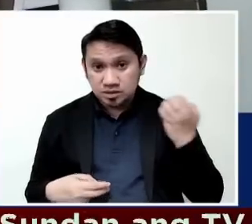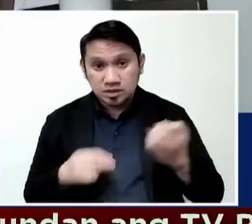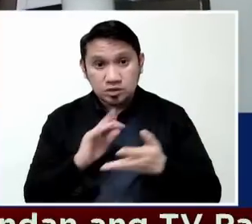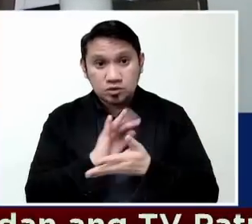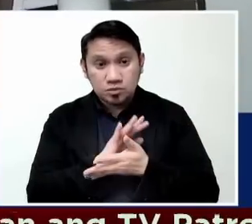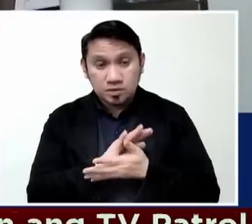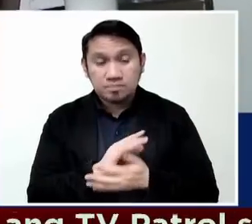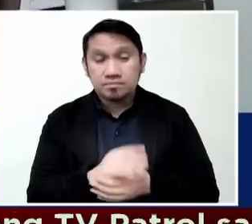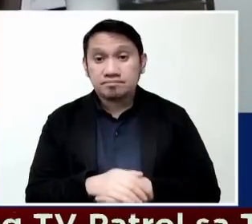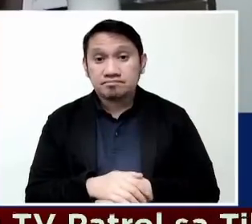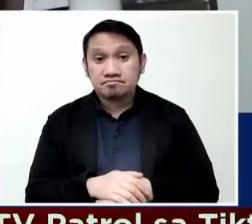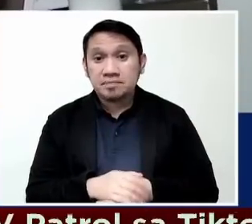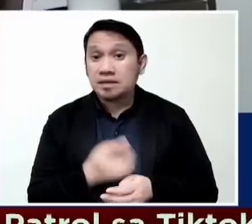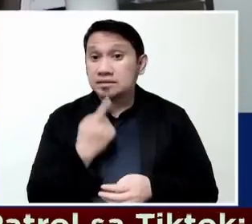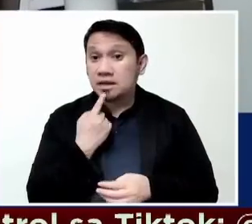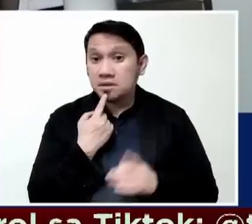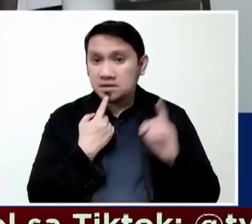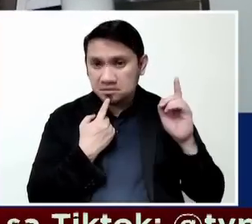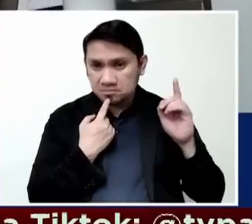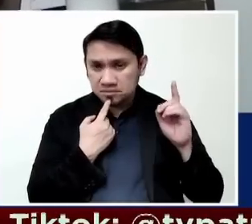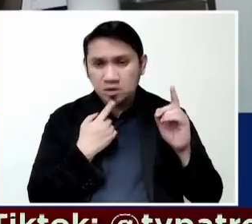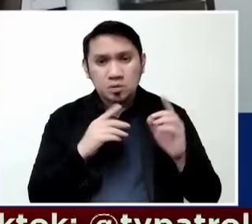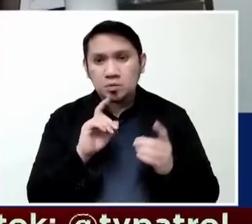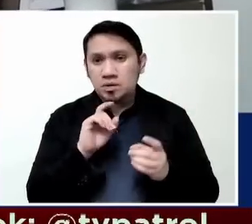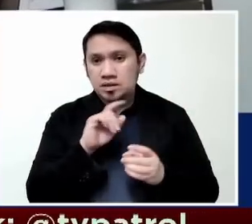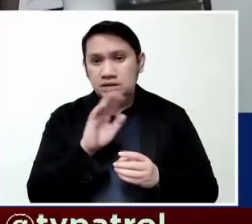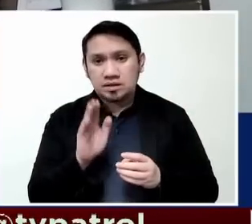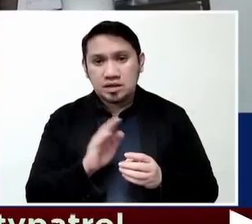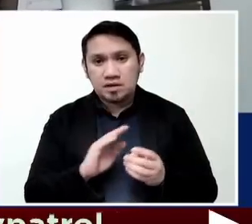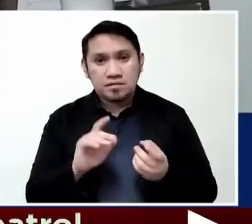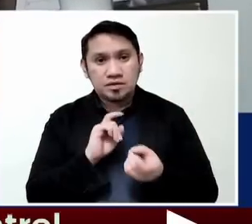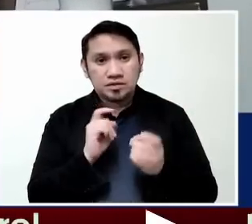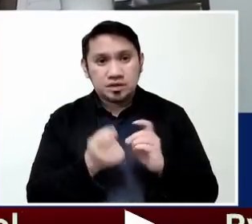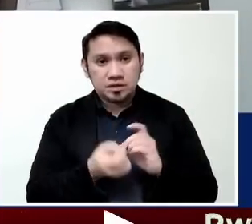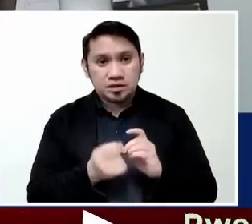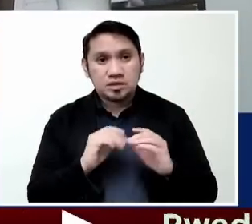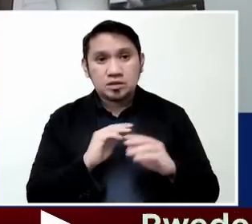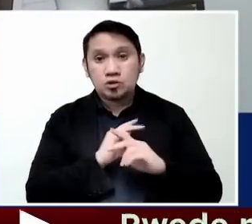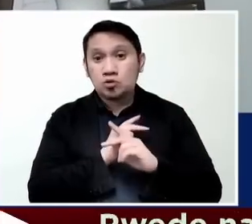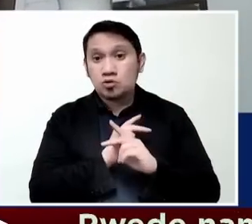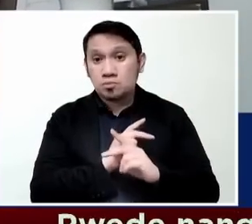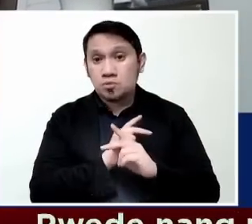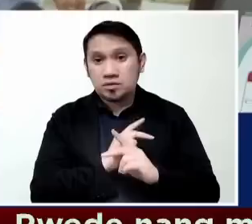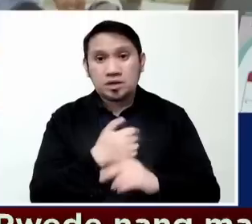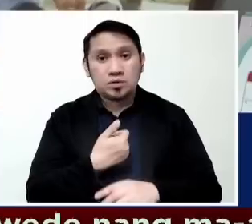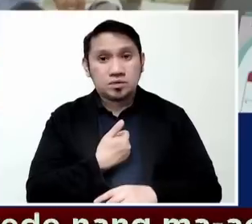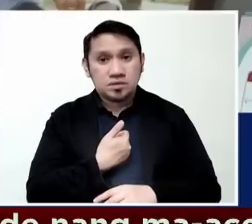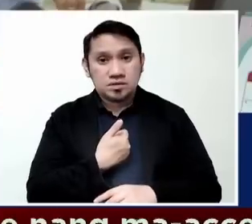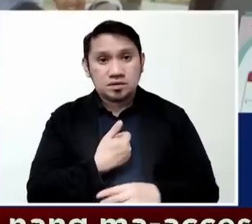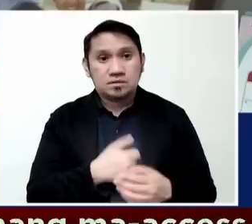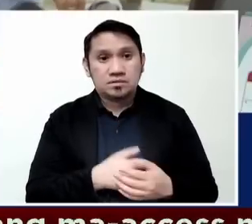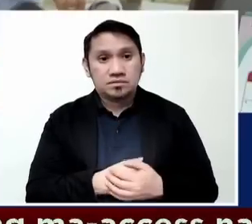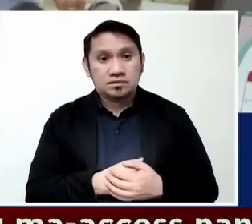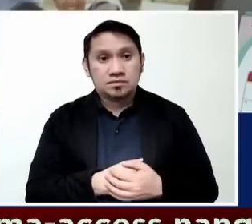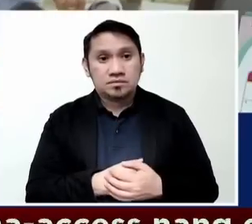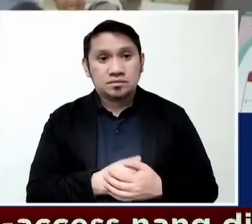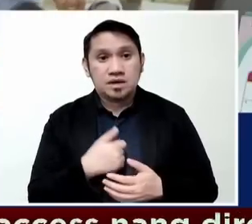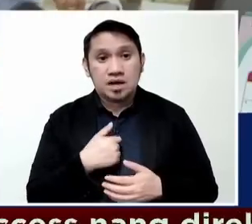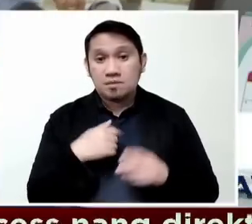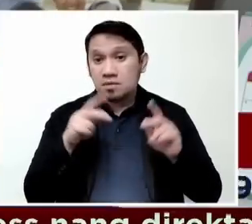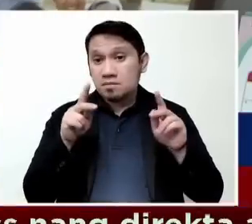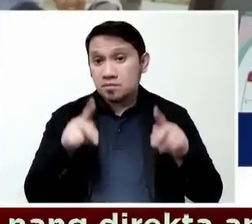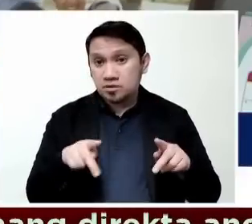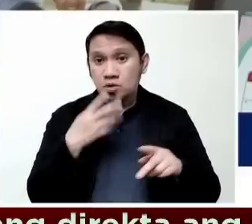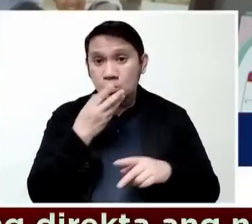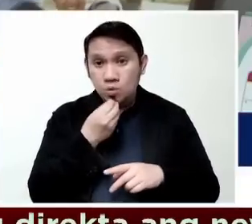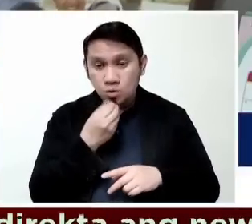ni Dr. Jerome na walang magbabago sa kanilang paraan ng pagprotekta sa kanilang sarili. As a person who lost